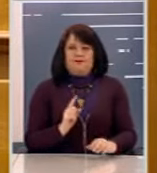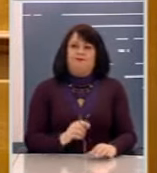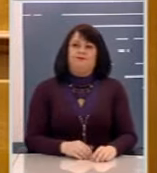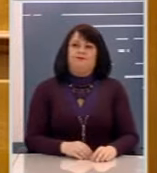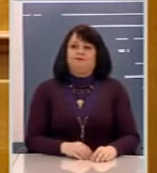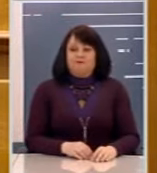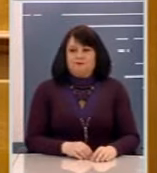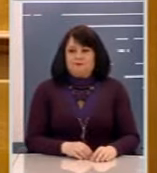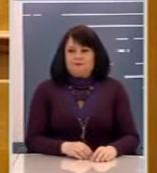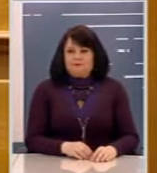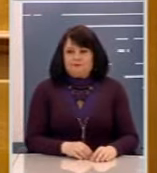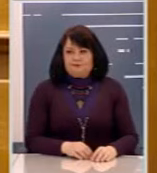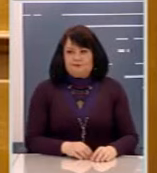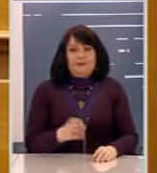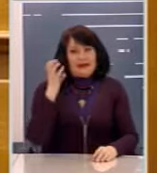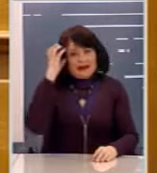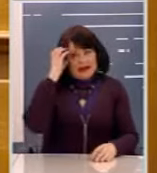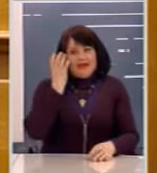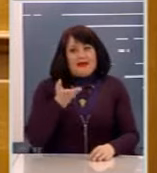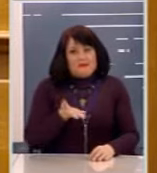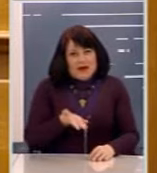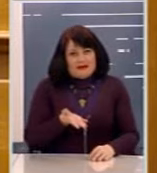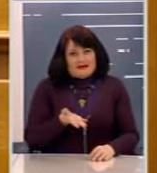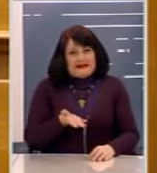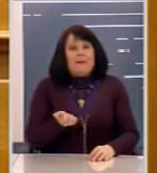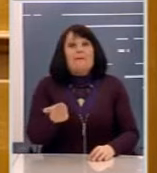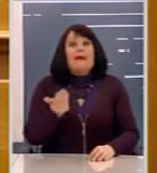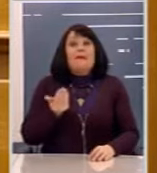Θυμίζω ότι πριν από κάθε παρέμβαση